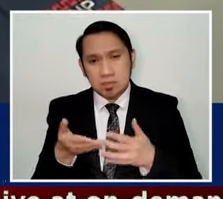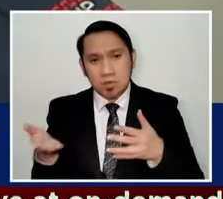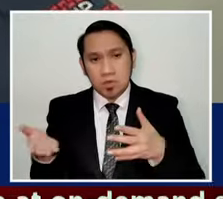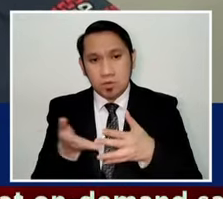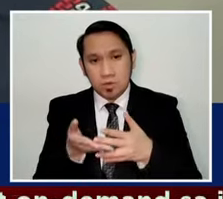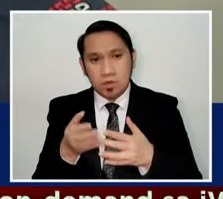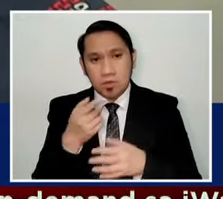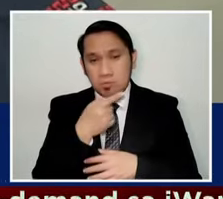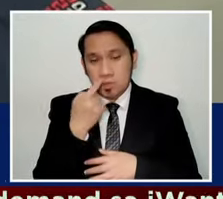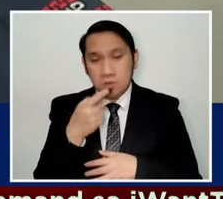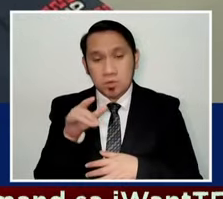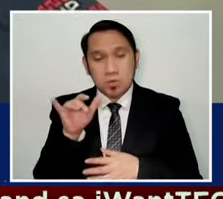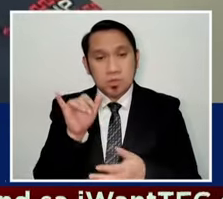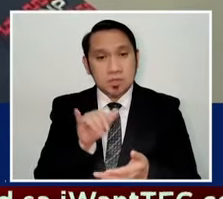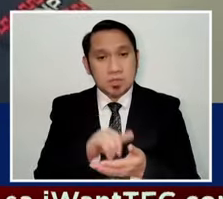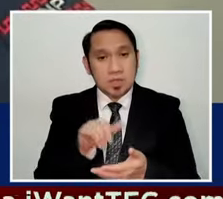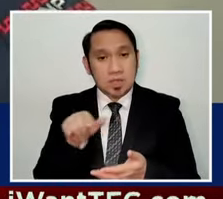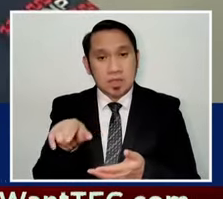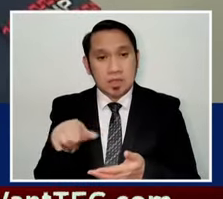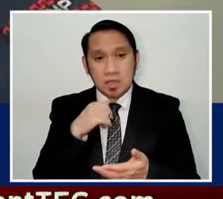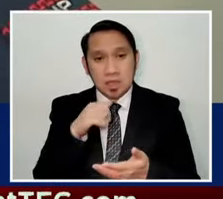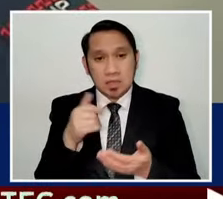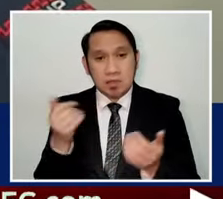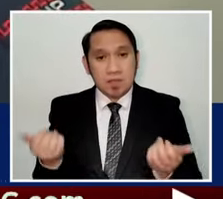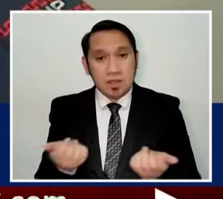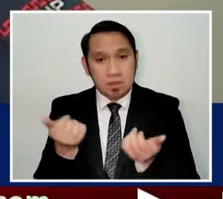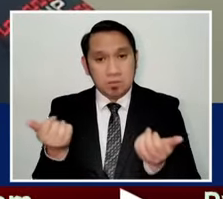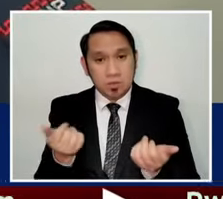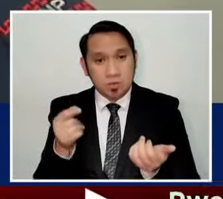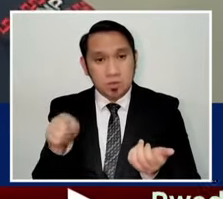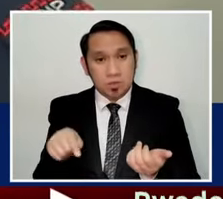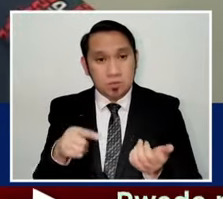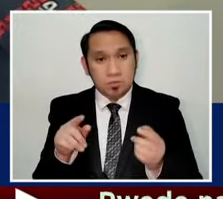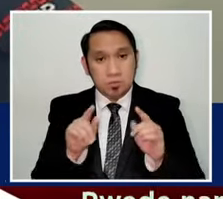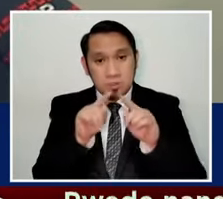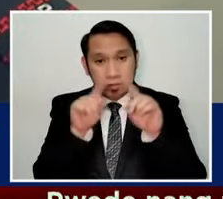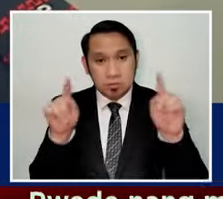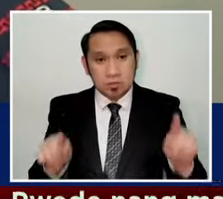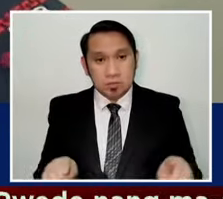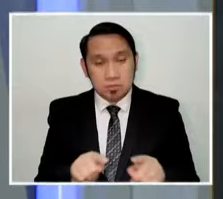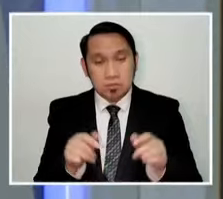not around when we implemented the search warrant issued by the courts.